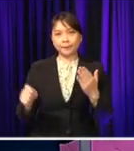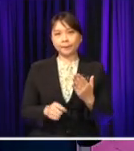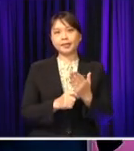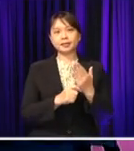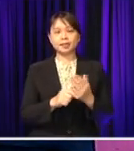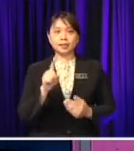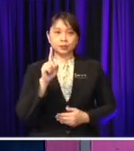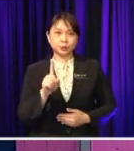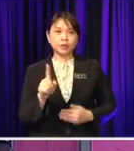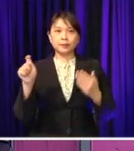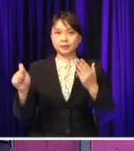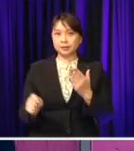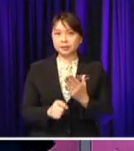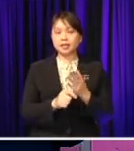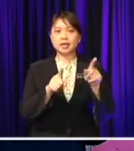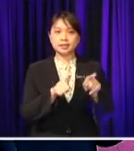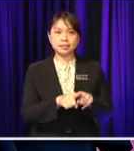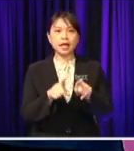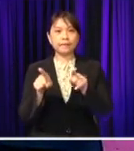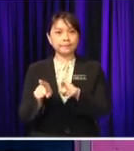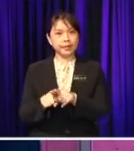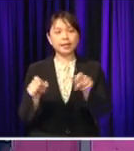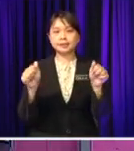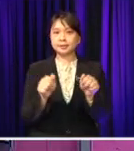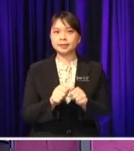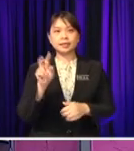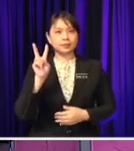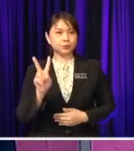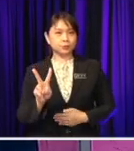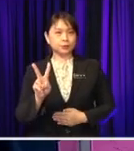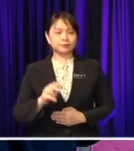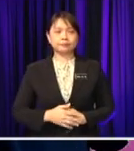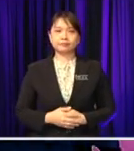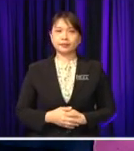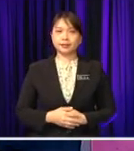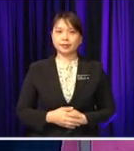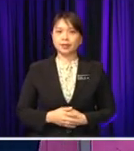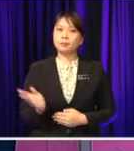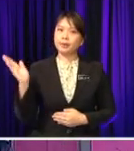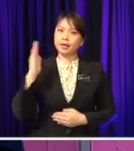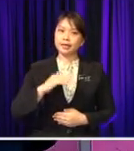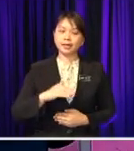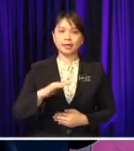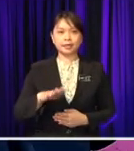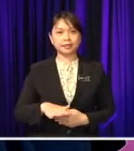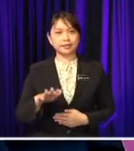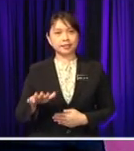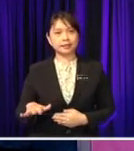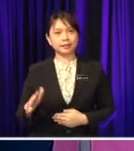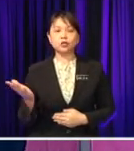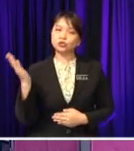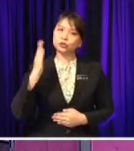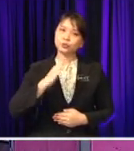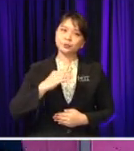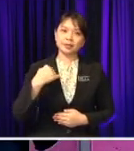tambah satu sama dengan 2 Mari adik-adik jungkit